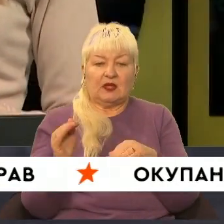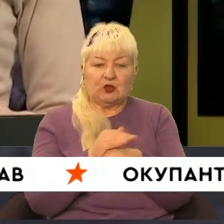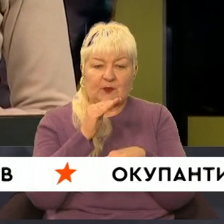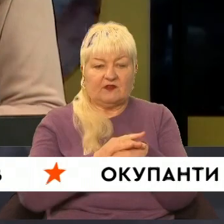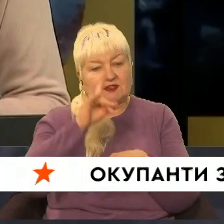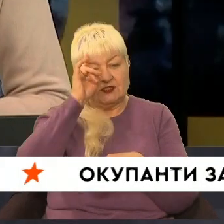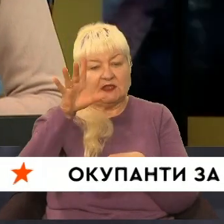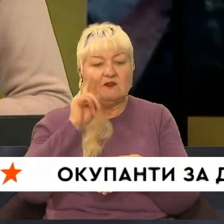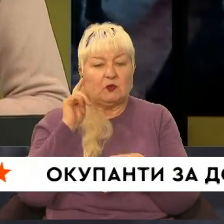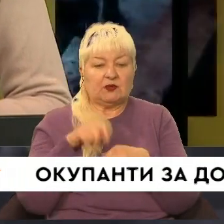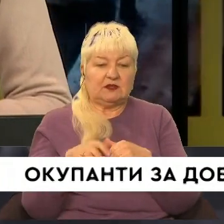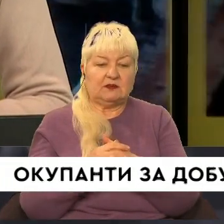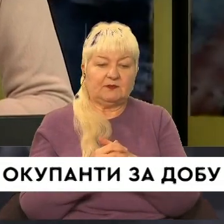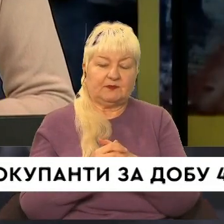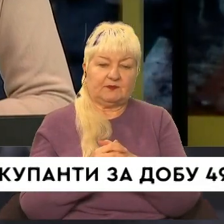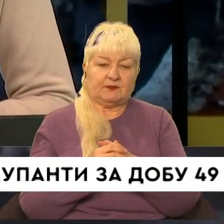слава Україні!